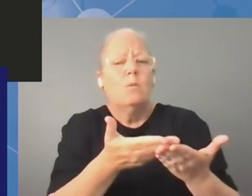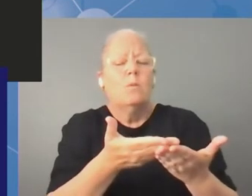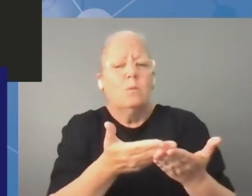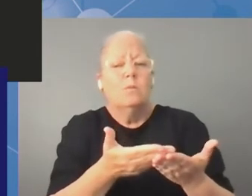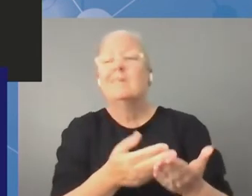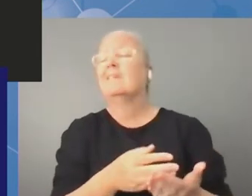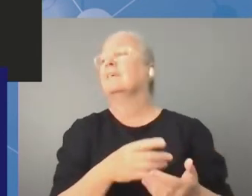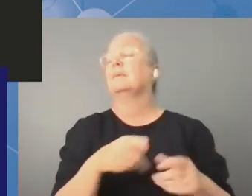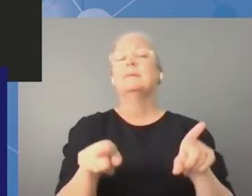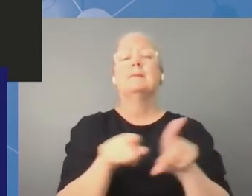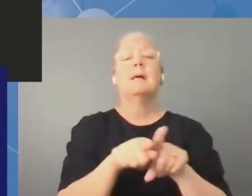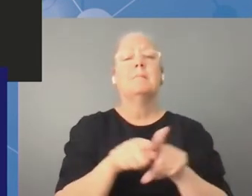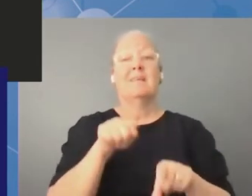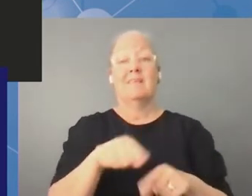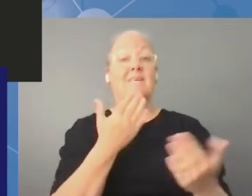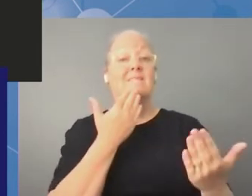وأتمنى